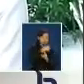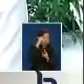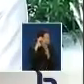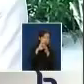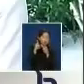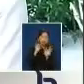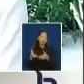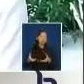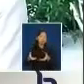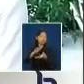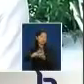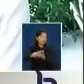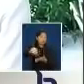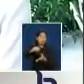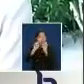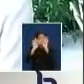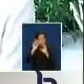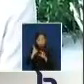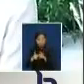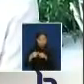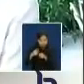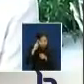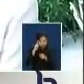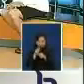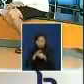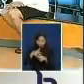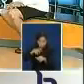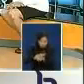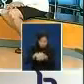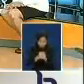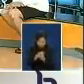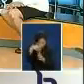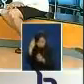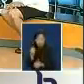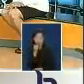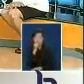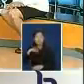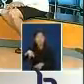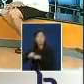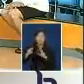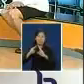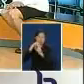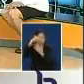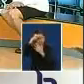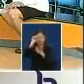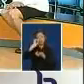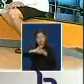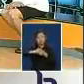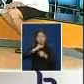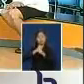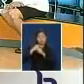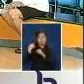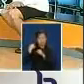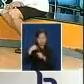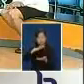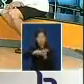ำให้นะครับโดยกรมควบคุมโร ค แต่ว่าทางกระทรวงศึกษาเขาก็มีบัตรเชื่ออยู่ส่วนนี้ร่วมกัน ในการที่จะให้โรงเรียนต่างๆมี